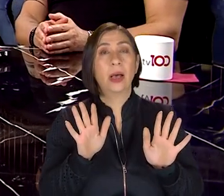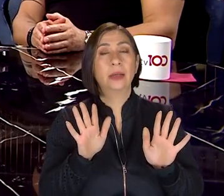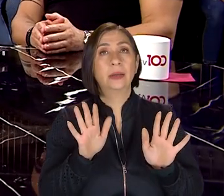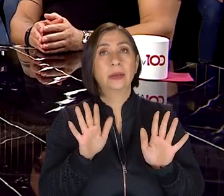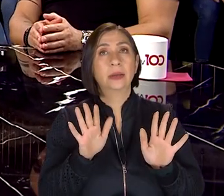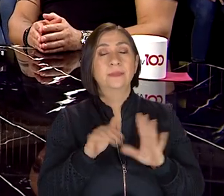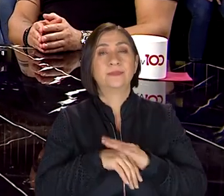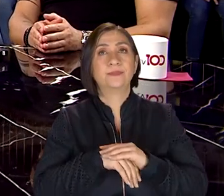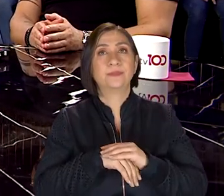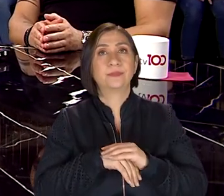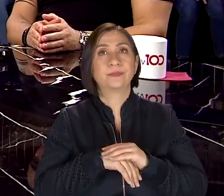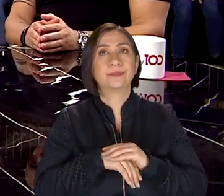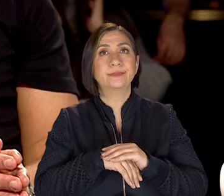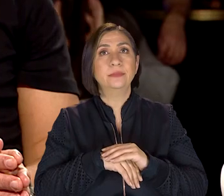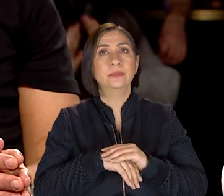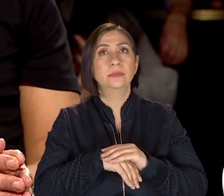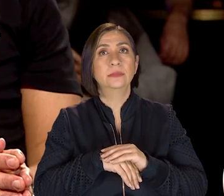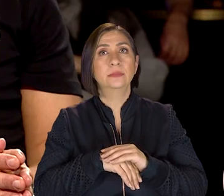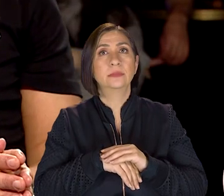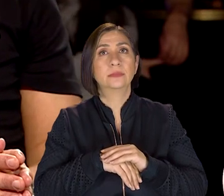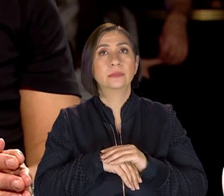hani orada zaten...